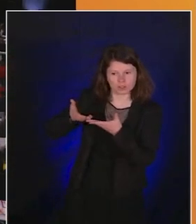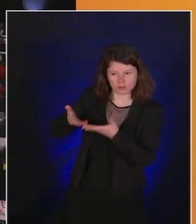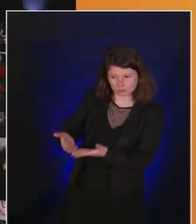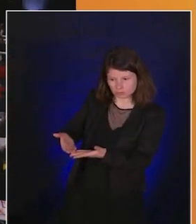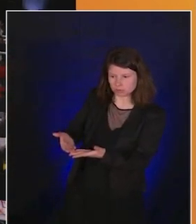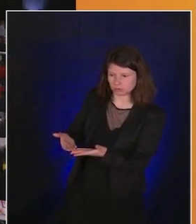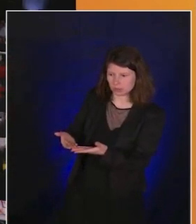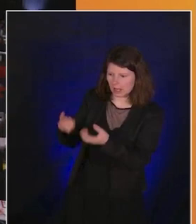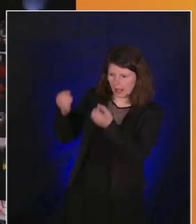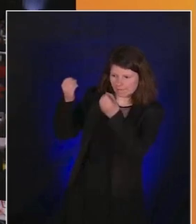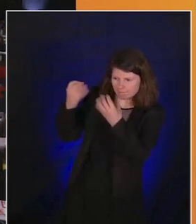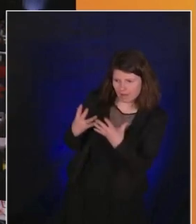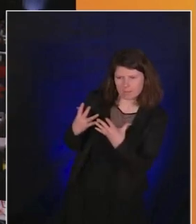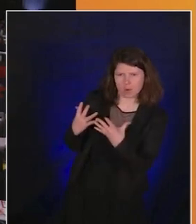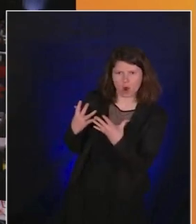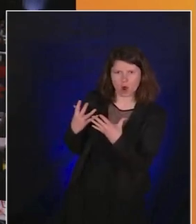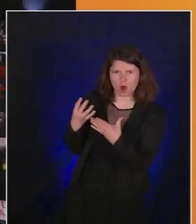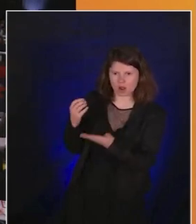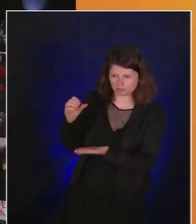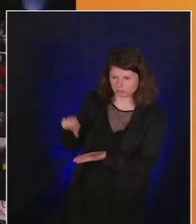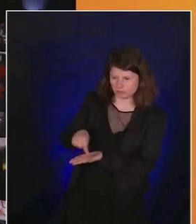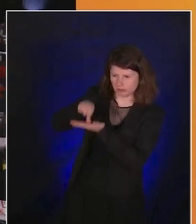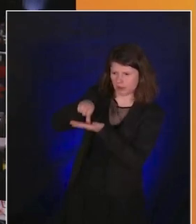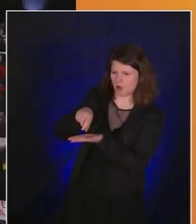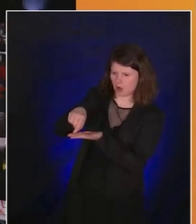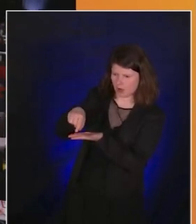plus de 6 mois est assourdissant.